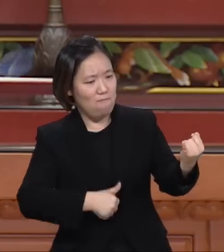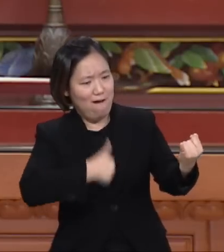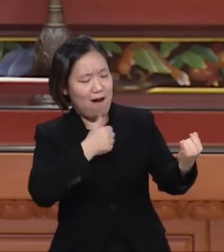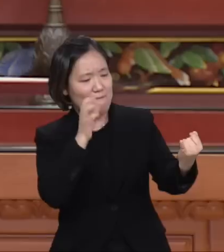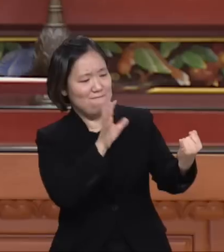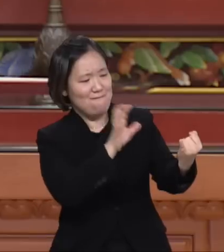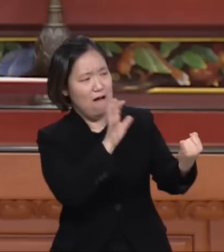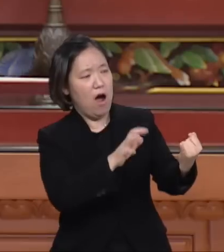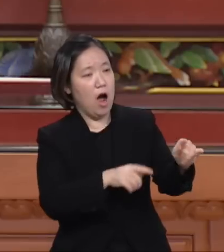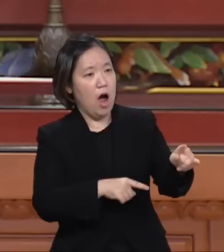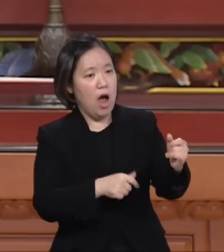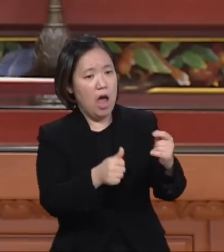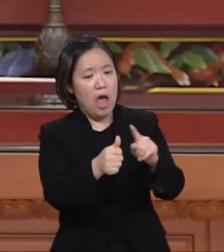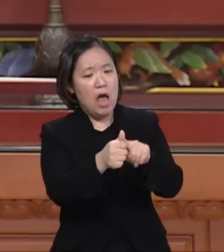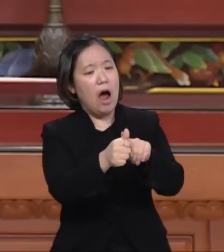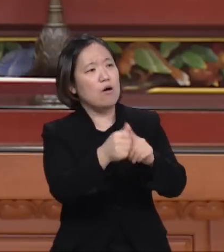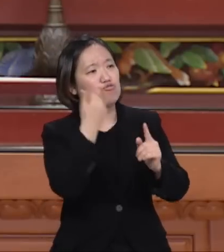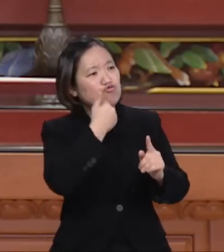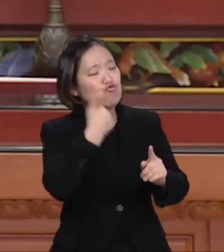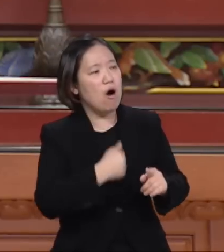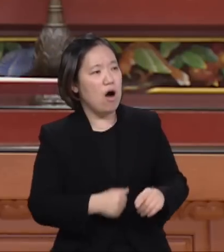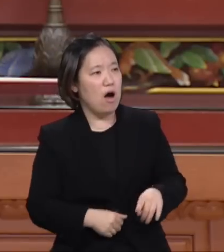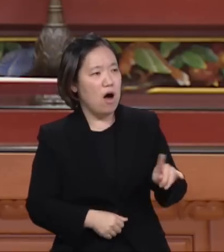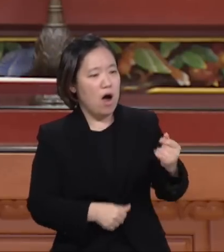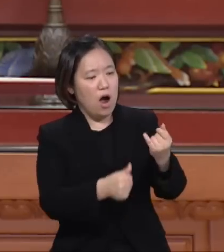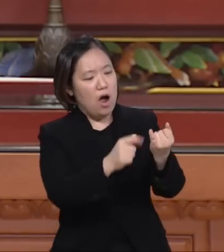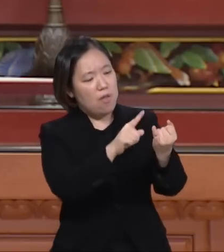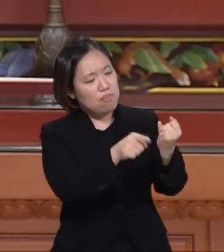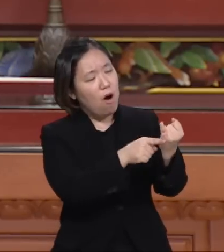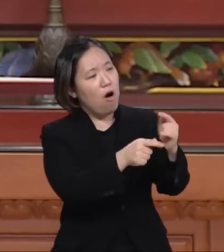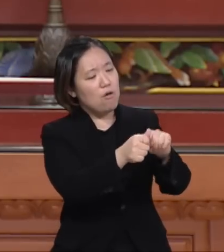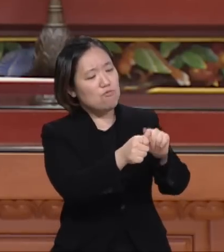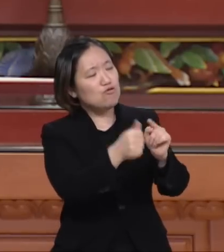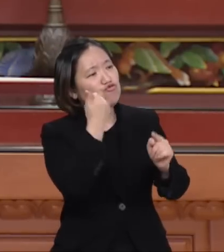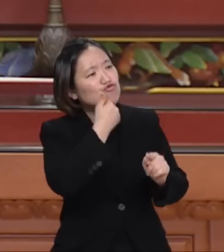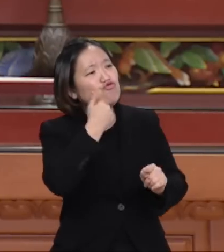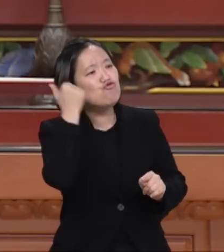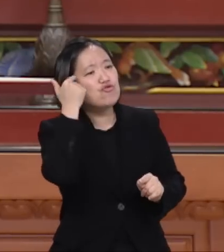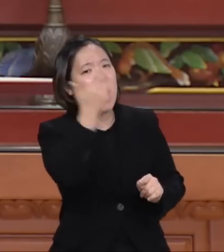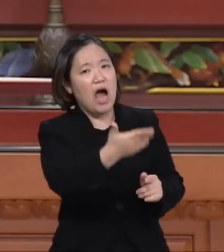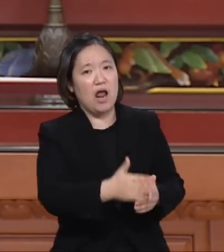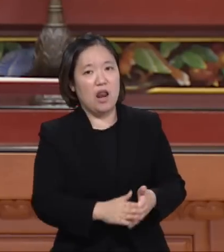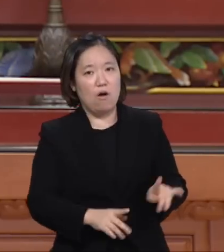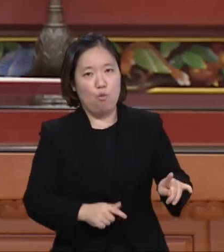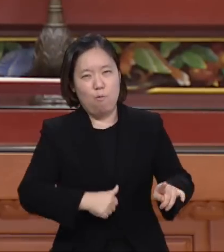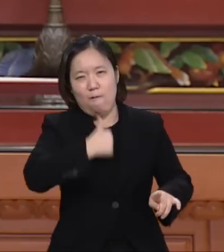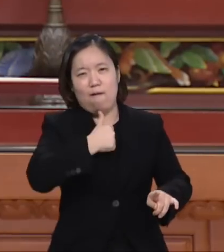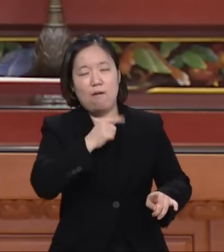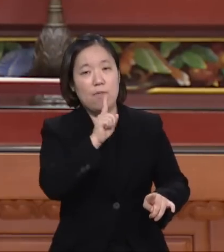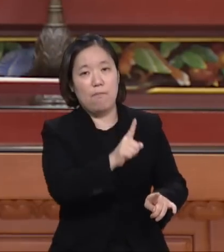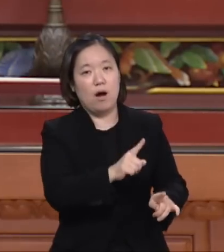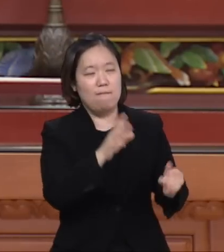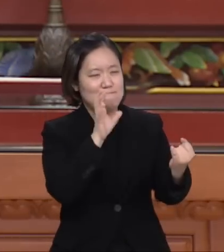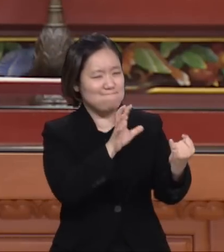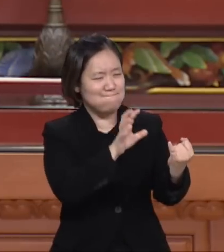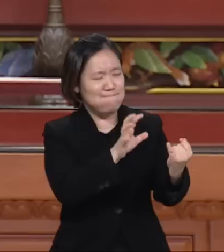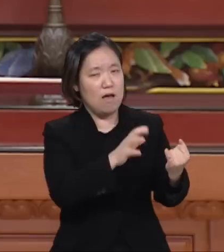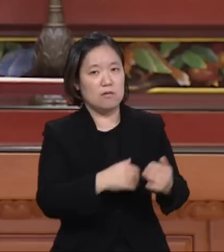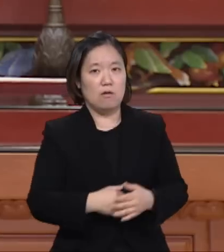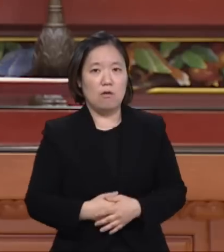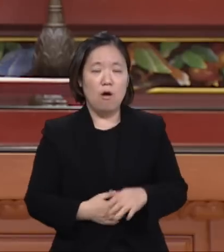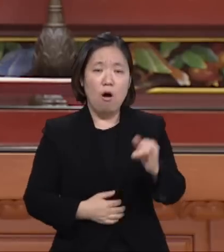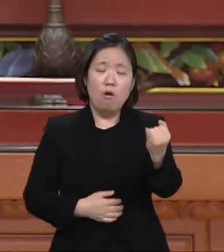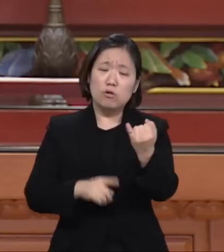어느 남자냐고 있을 짓고 해라 어느 남자 씨를 받아왔냐 그런데이 정인자는